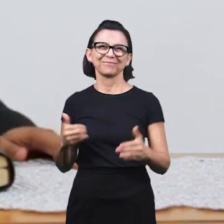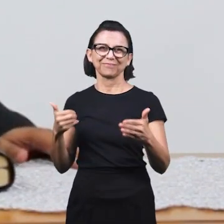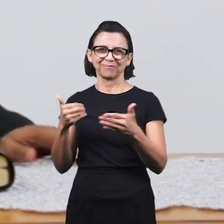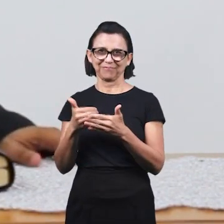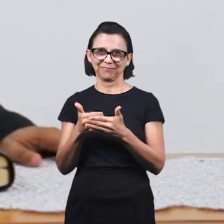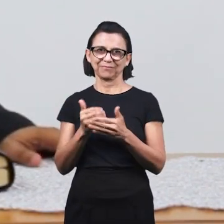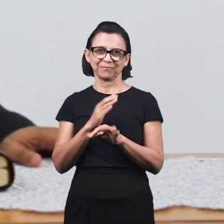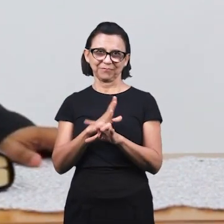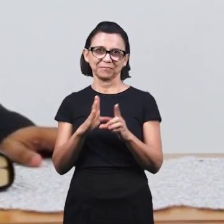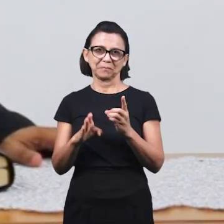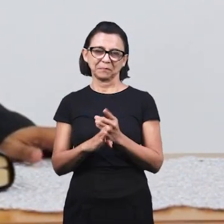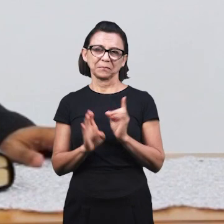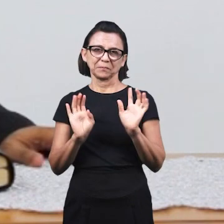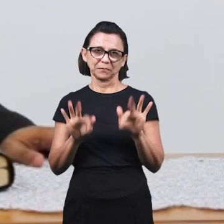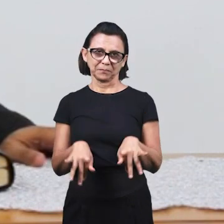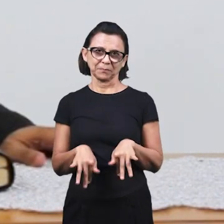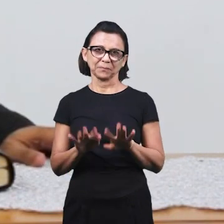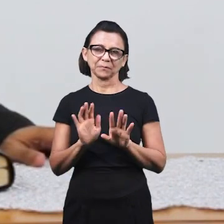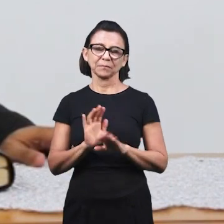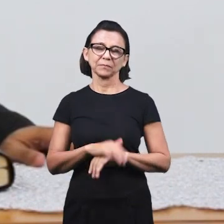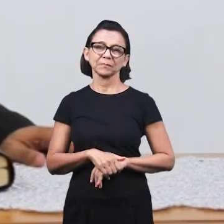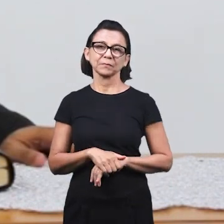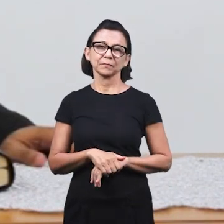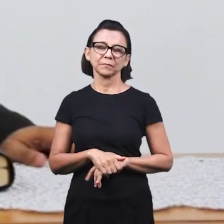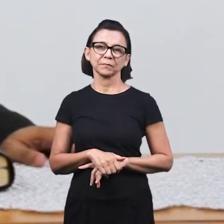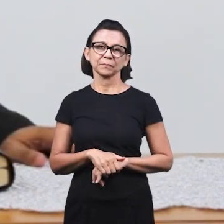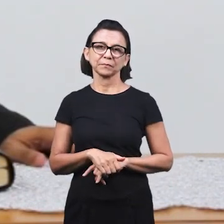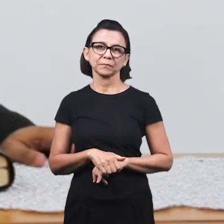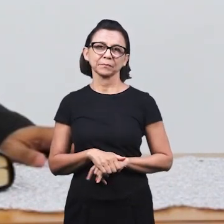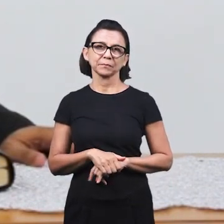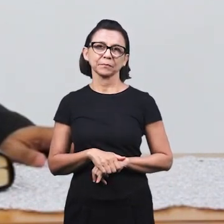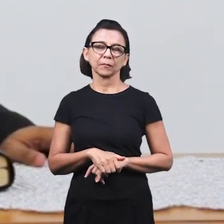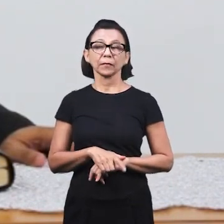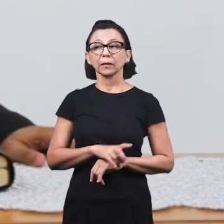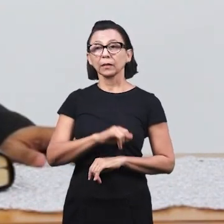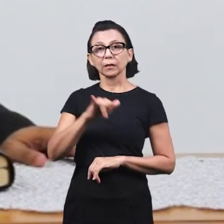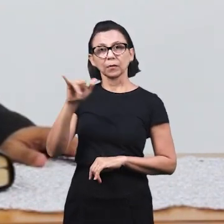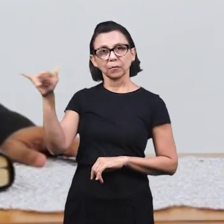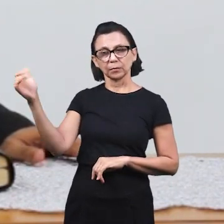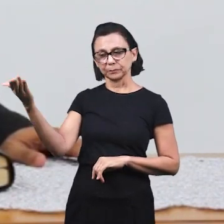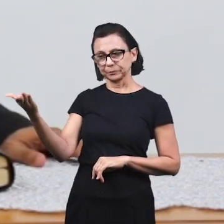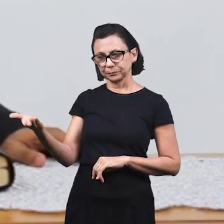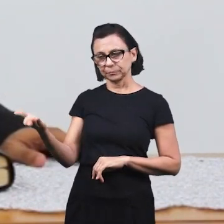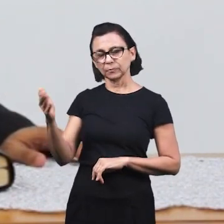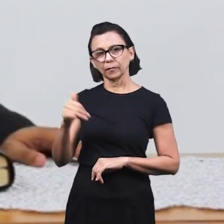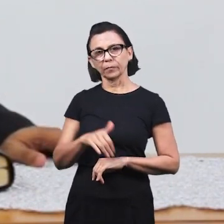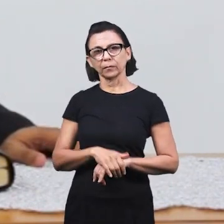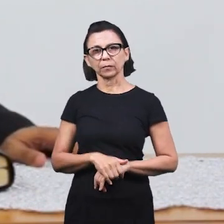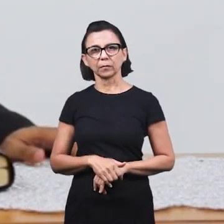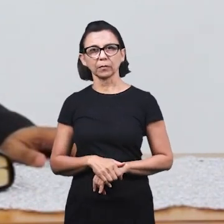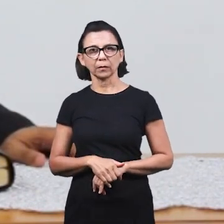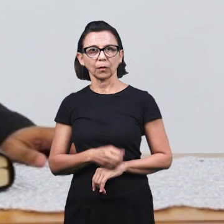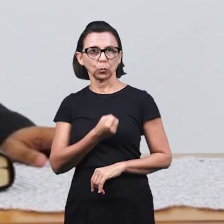Мы подошли к концу нашего богослужения и хотим